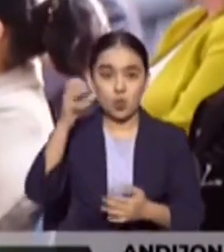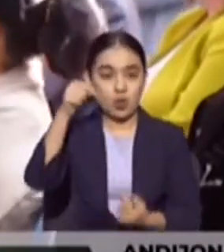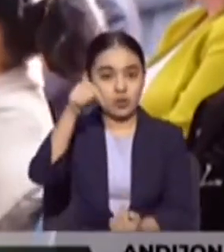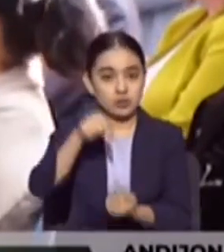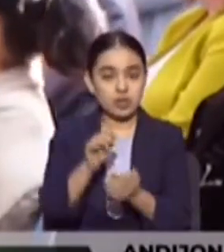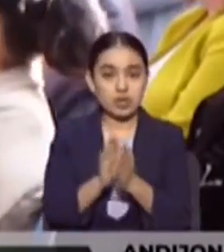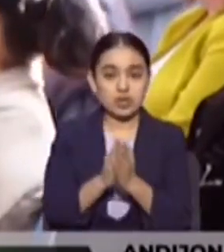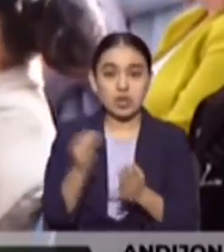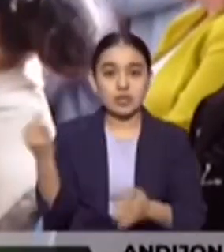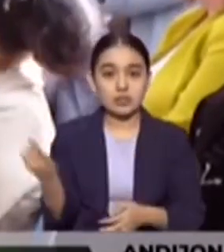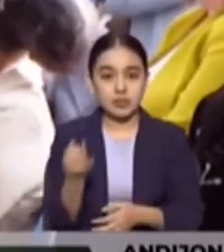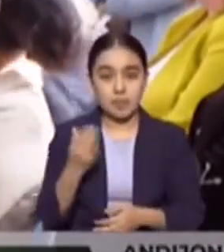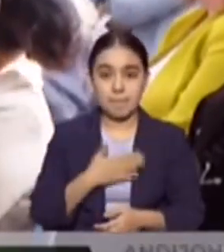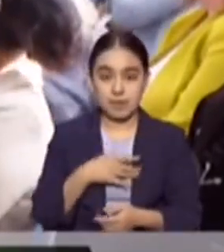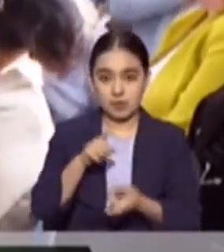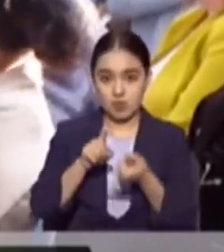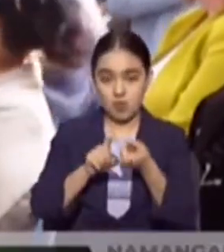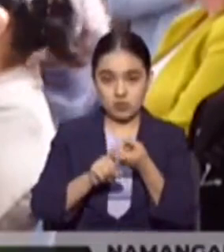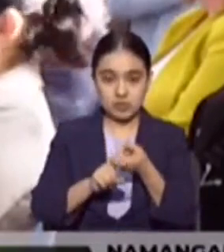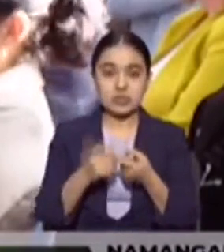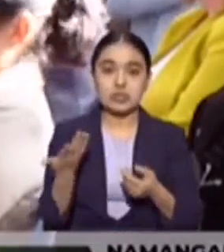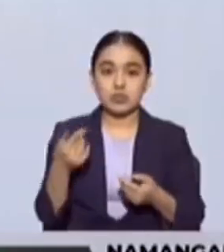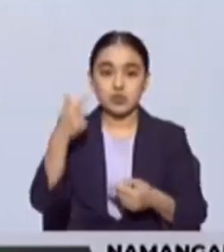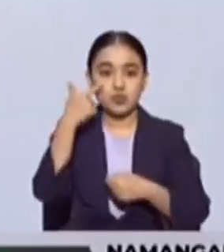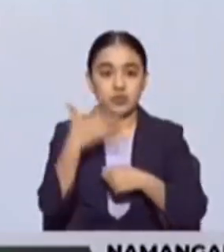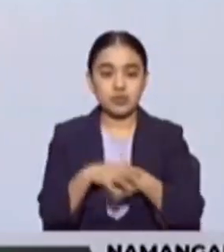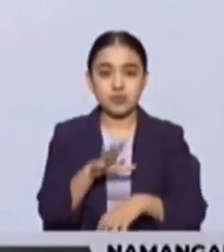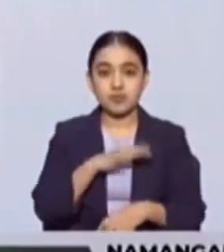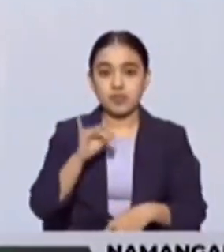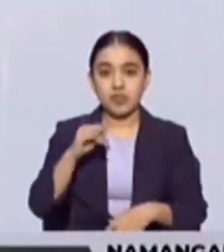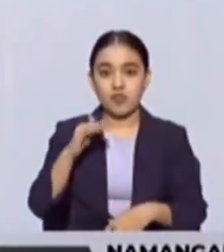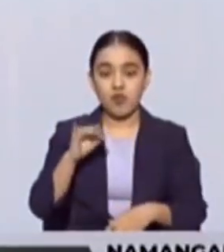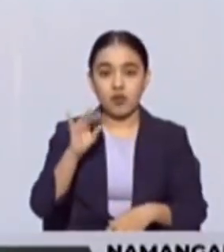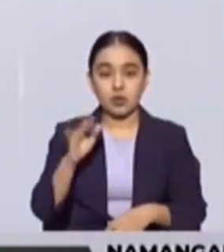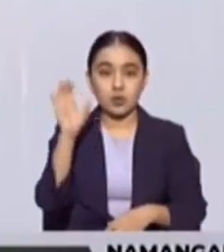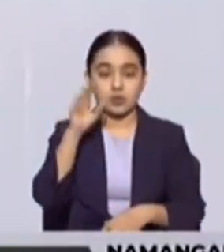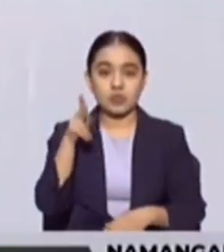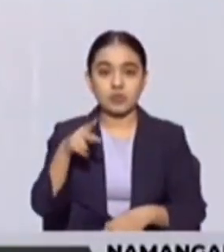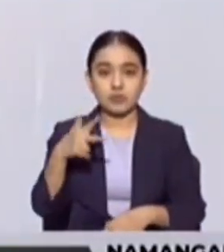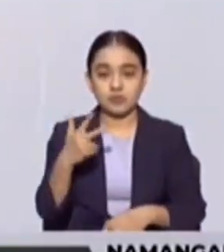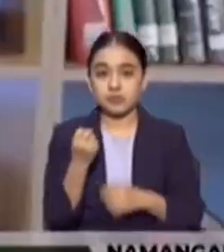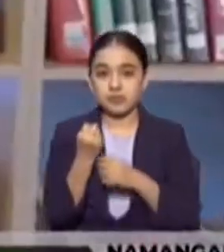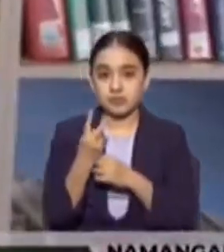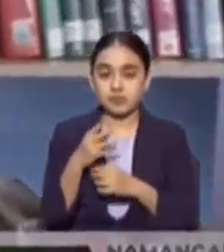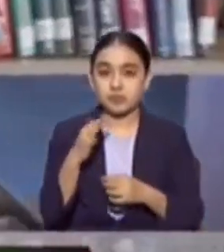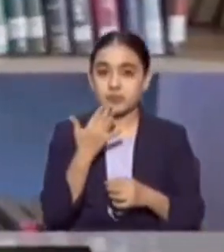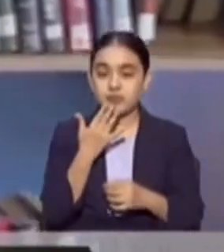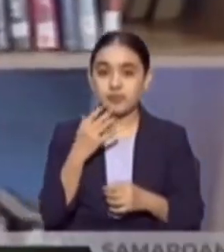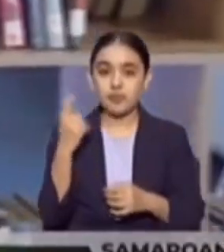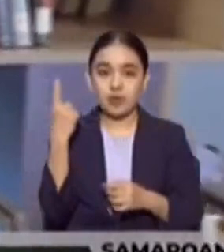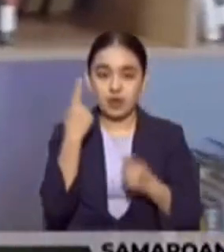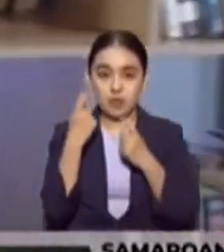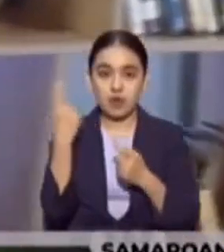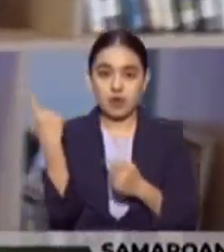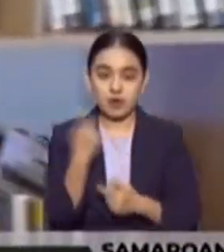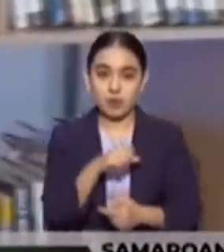tushishni, kitobga qiziqtirish bizaga bog'liqligini tushunib yetdik. Infolib O'zbekiston 2023-12 milliy axborot kutubxona haftaligi